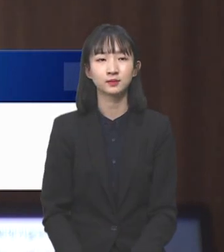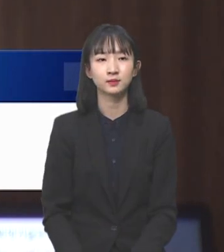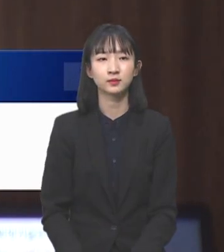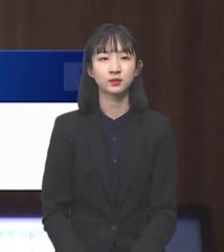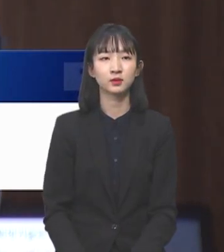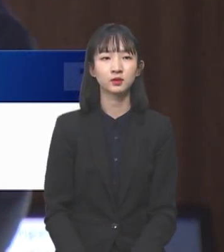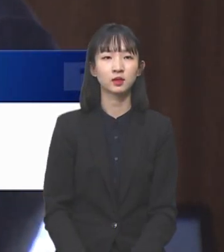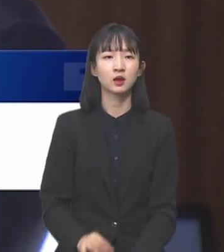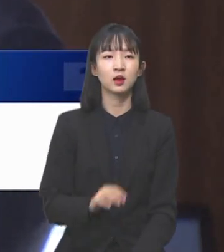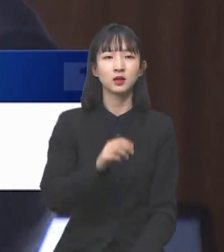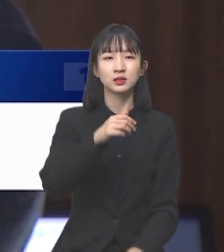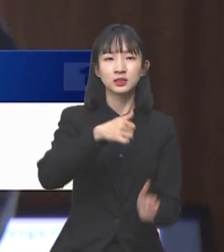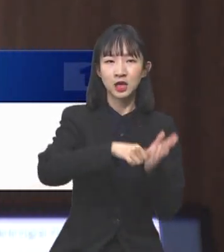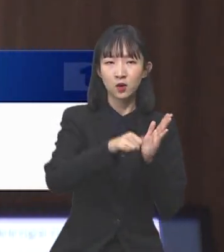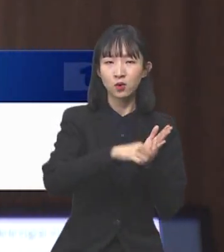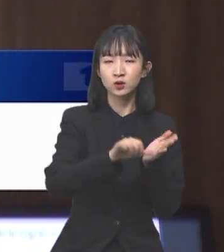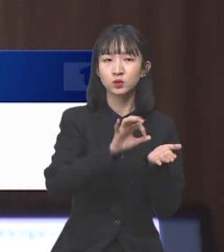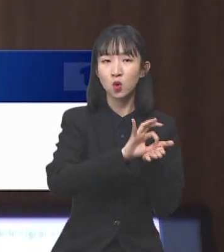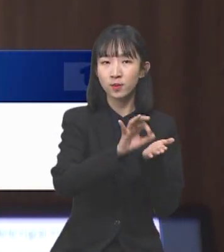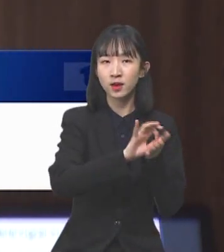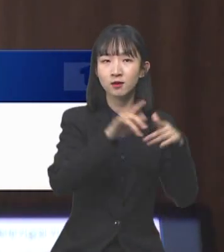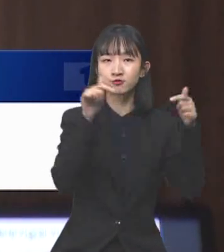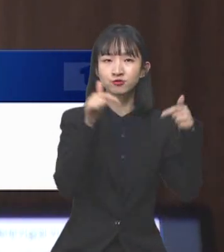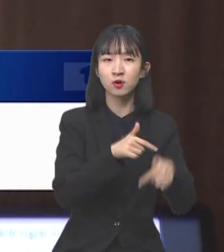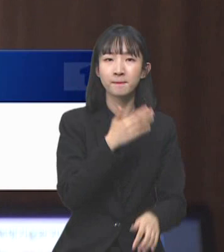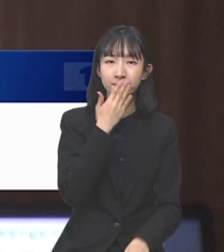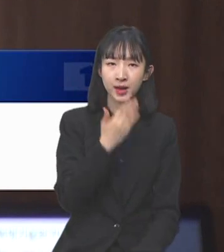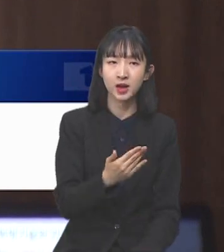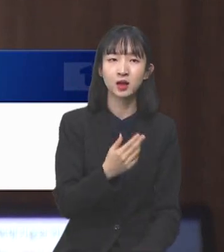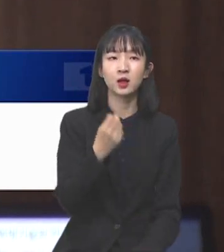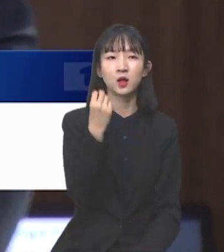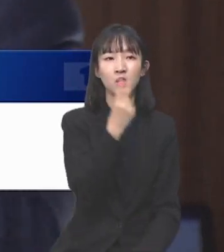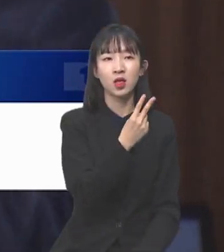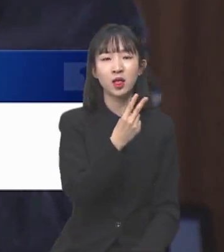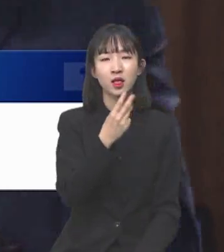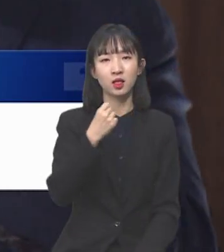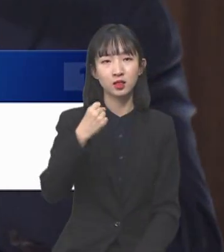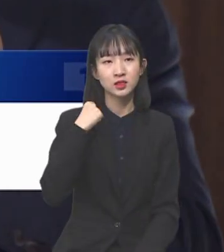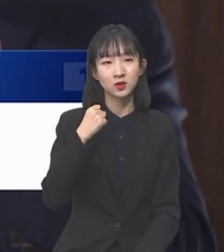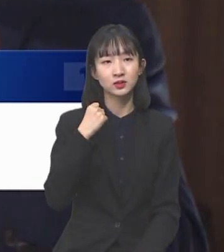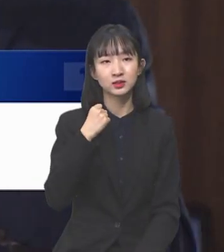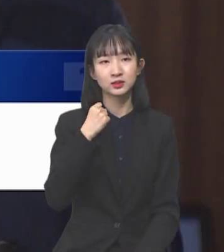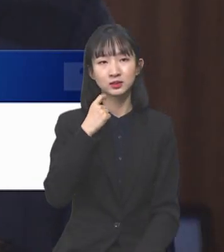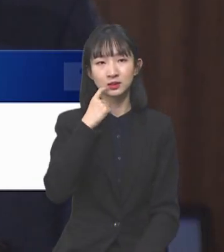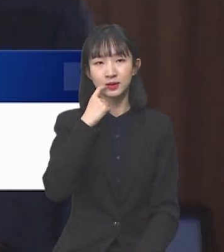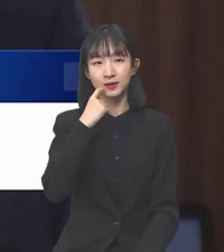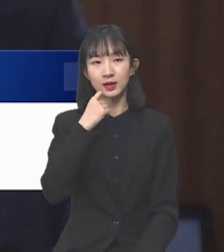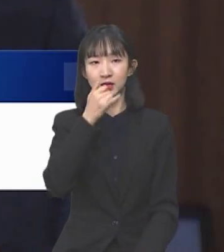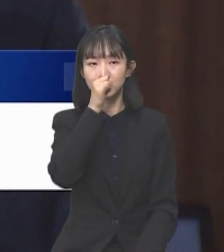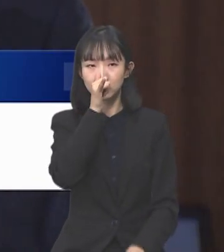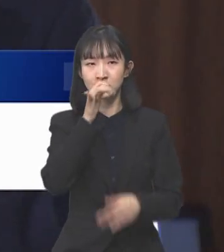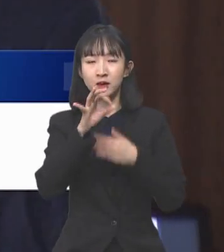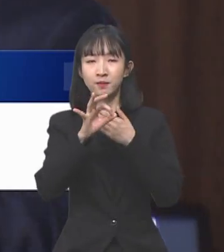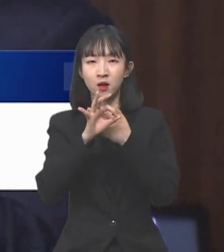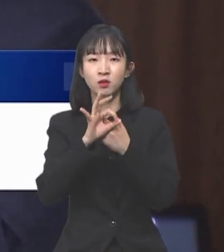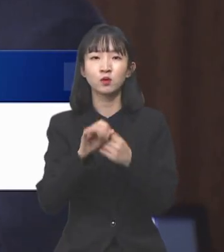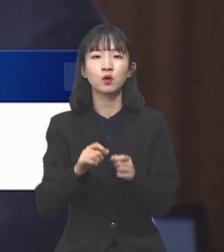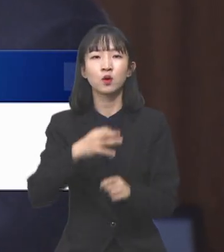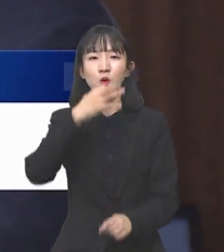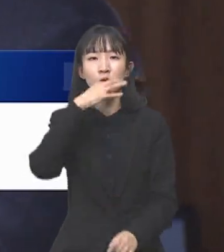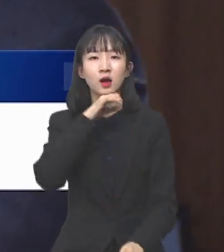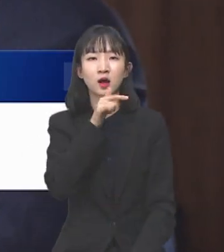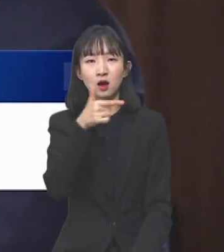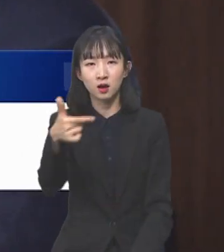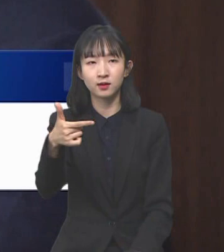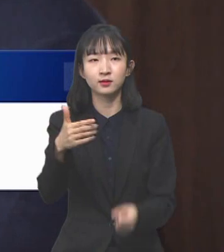수용 친 애정 집 공급 측면에서는 에너지 흘 쏭이 걱정을 했는데 그렇기 때문에